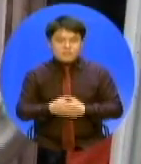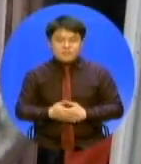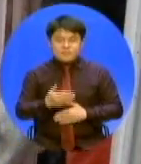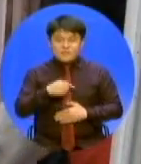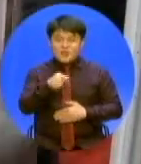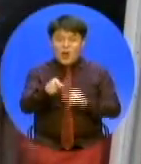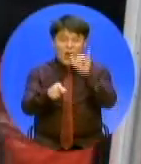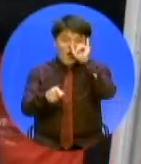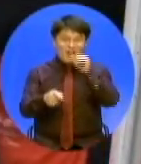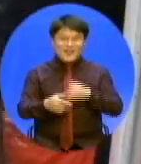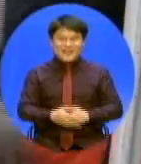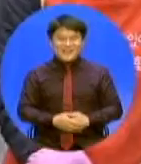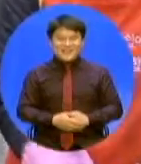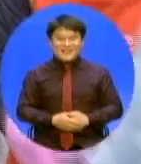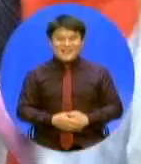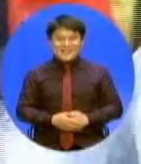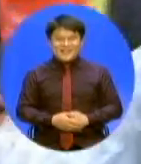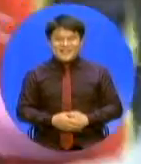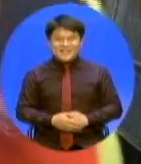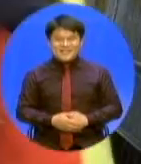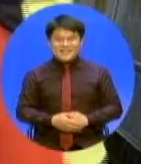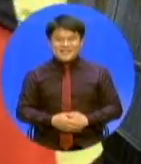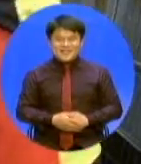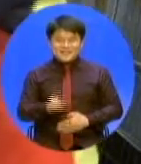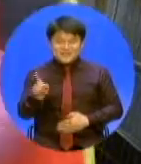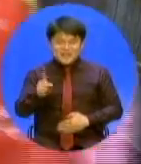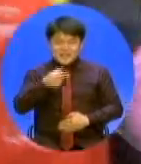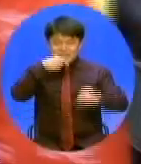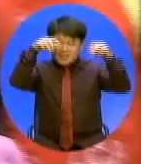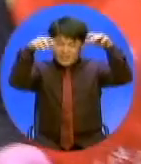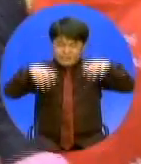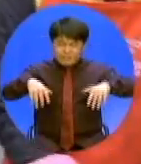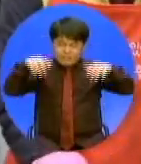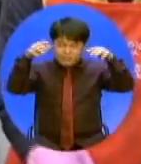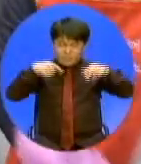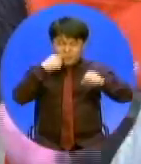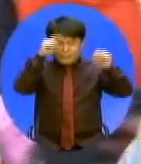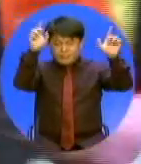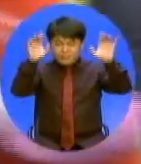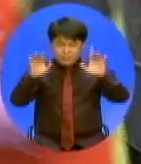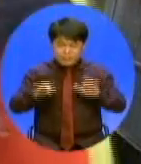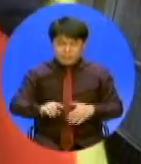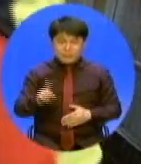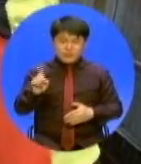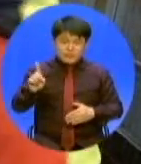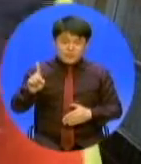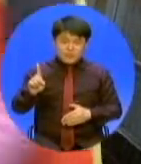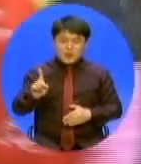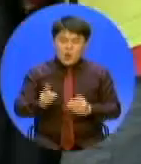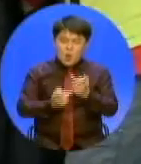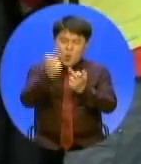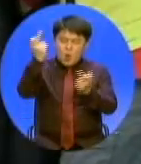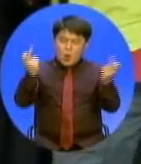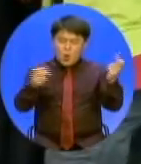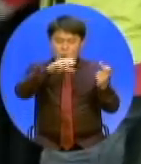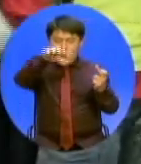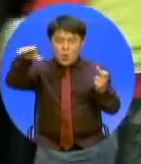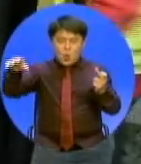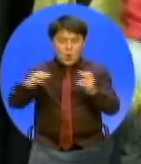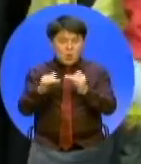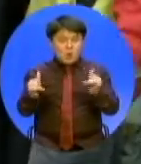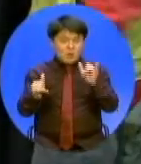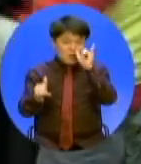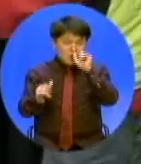저도 많아요. 네. 뭐 이렇게 비가 오나 또 눈이 오나 네. 이렇게 고지대가 거기 많기